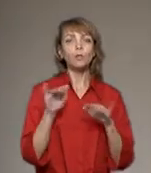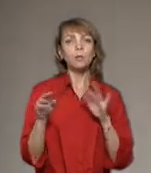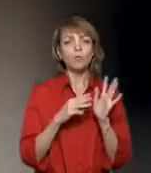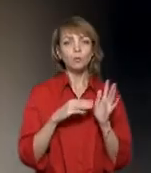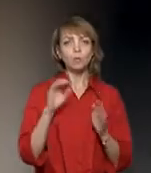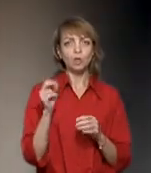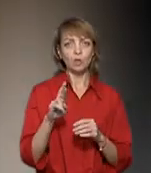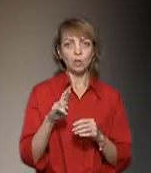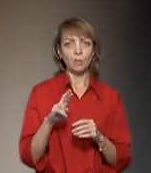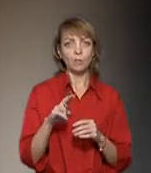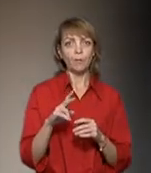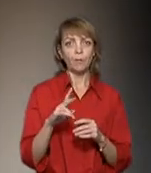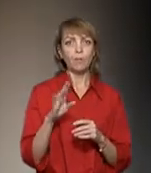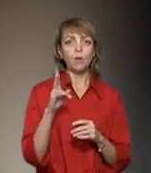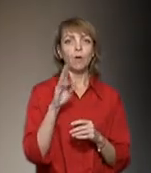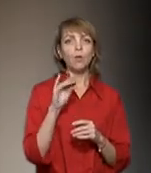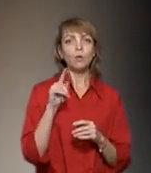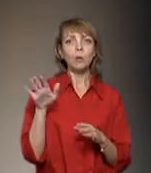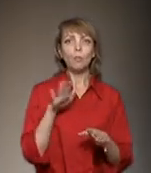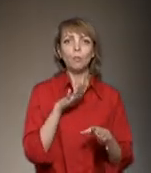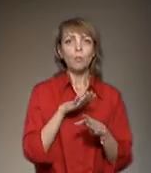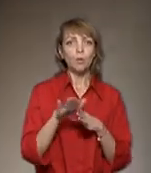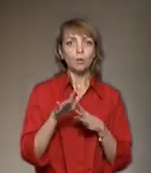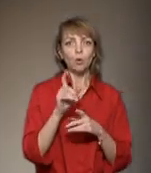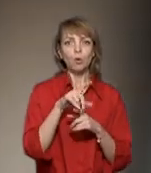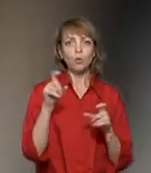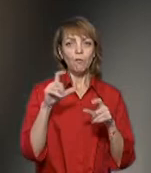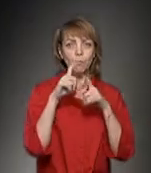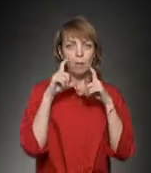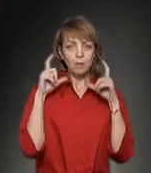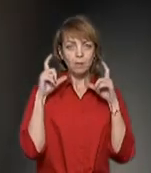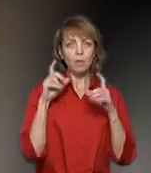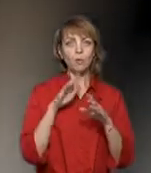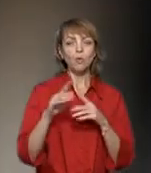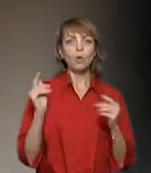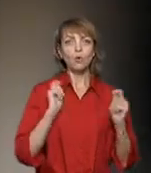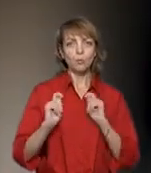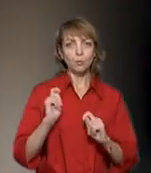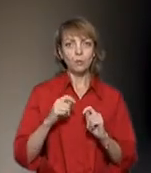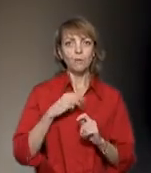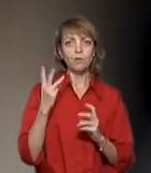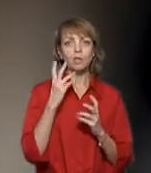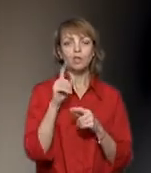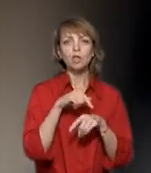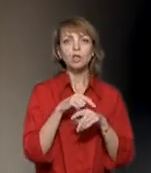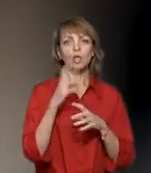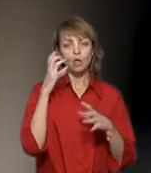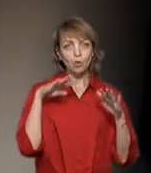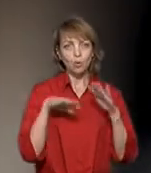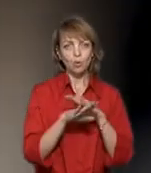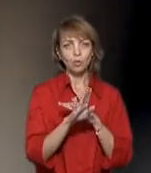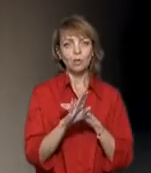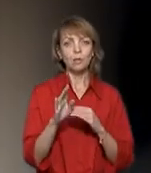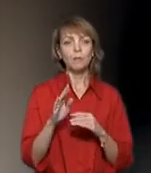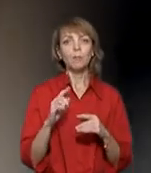8 січня. Колонії там повна колонія людей в масках, в повному мундируванні. В колонії купа людей у